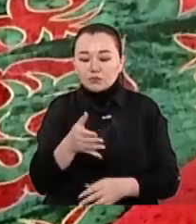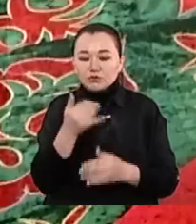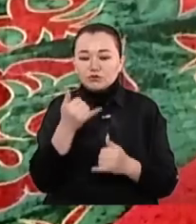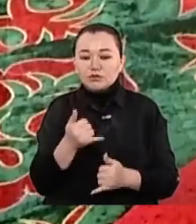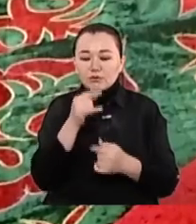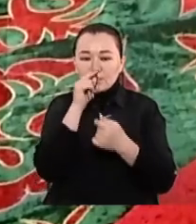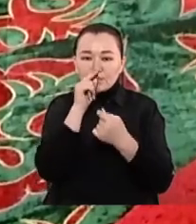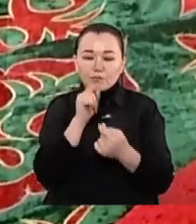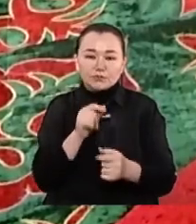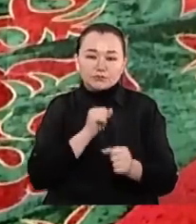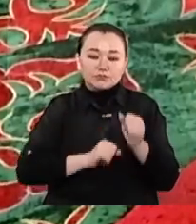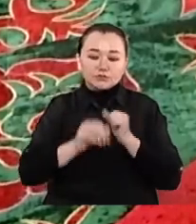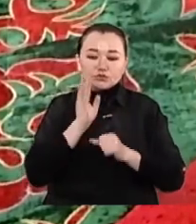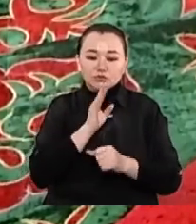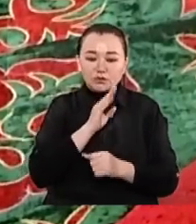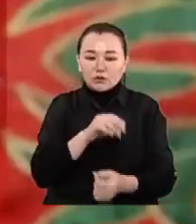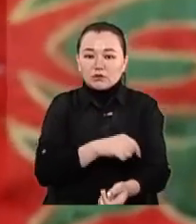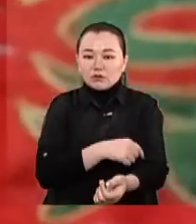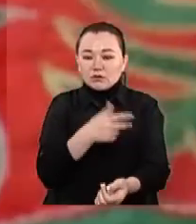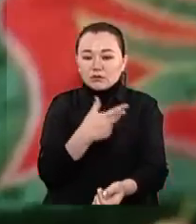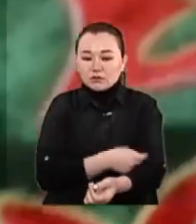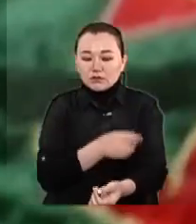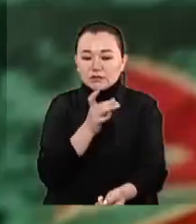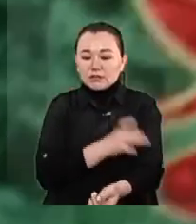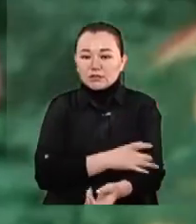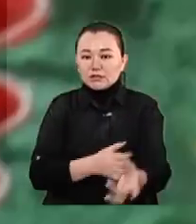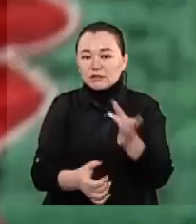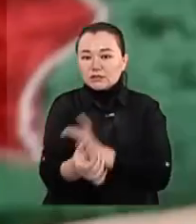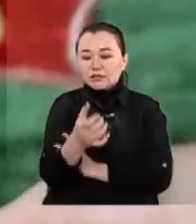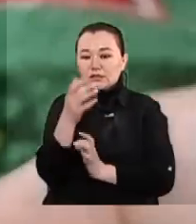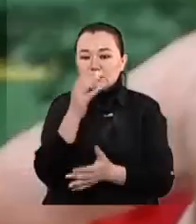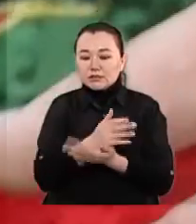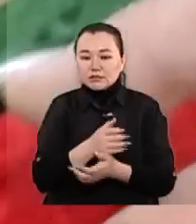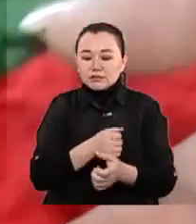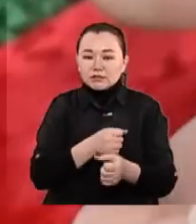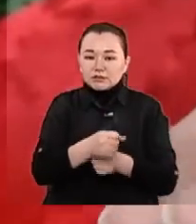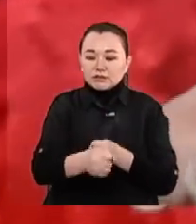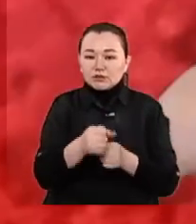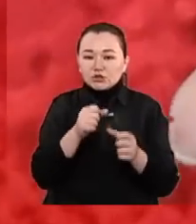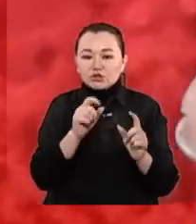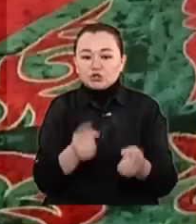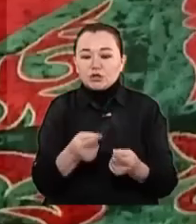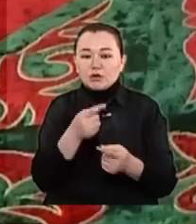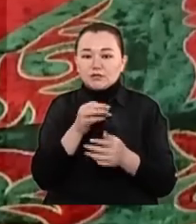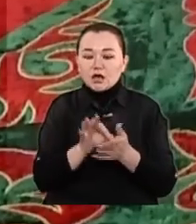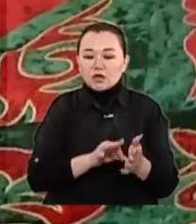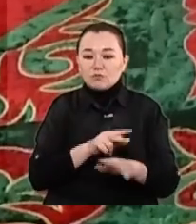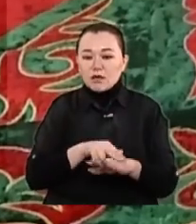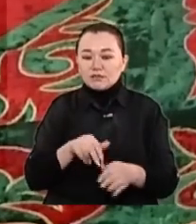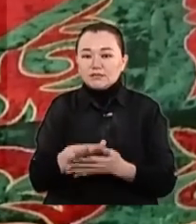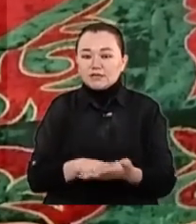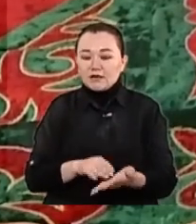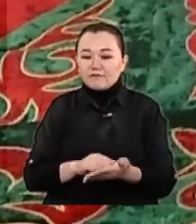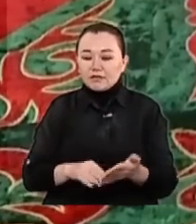Қазір қарсыласқан келіншектің қолында екпенің бірнешезі көгеріп айқын көрініп тұр. Күштеп ұстаған орталықтан шыққан бойда бірден полицияға арыз